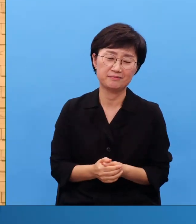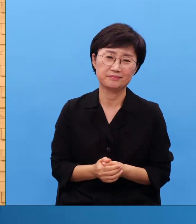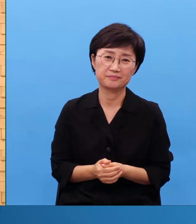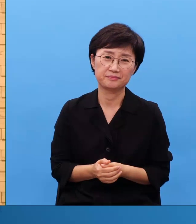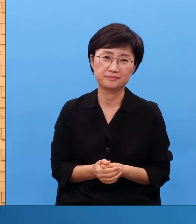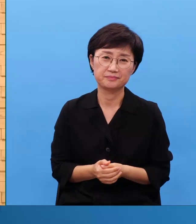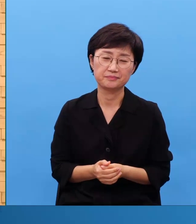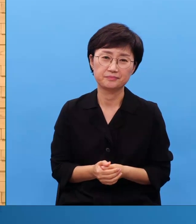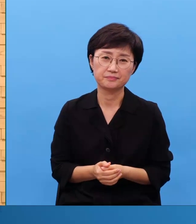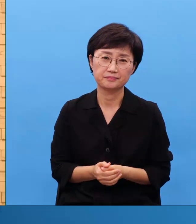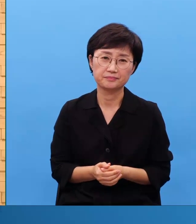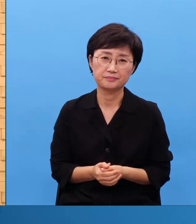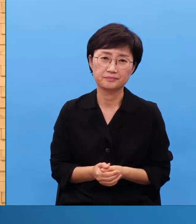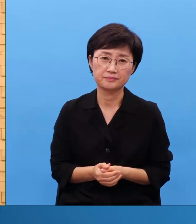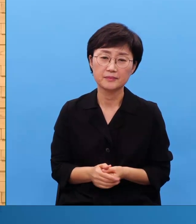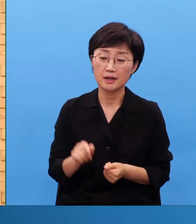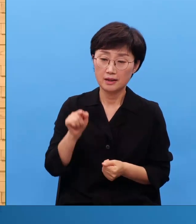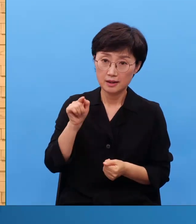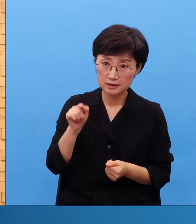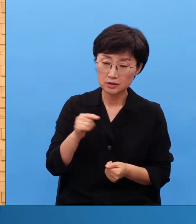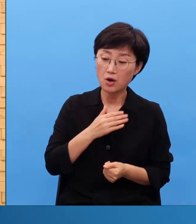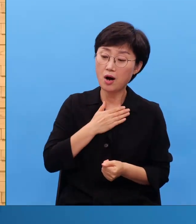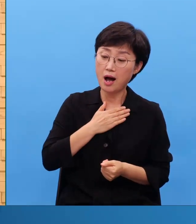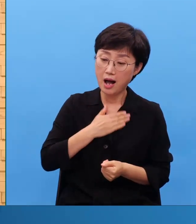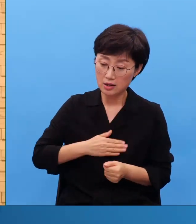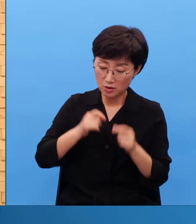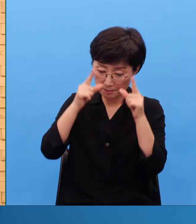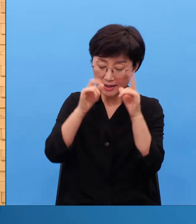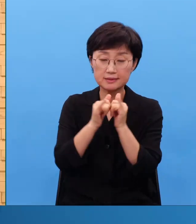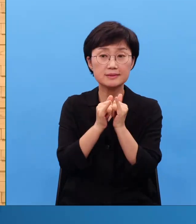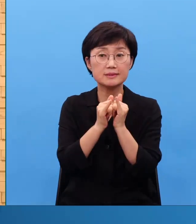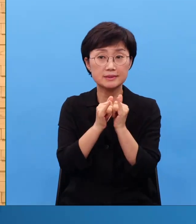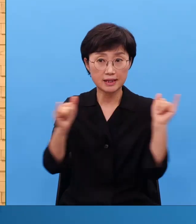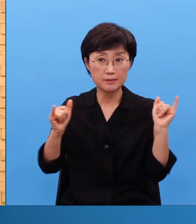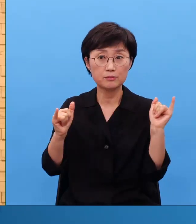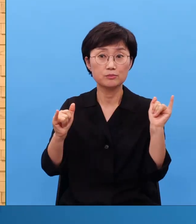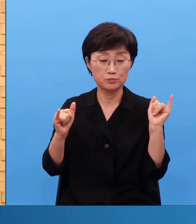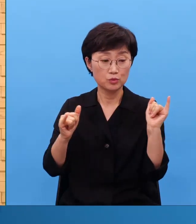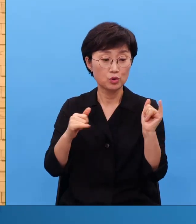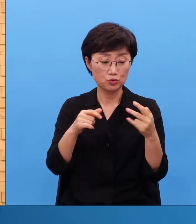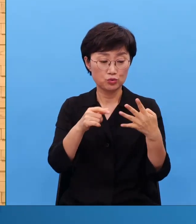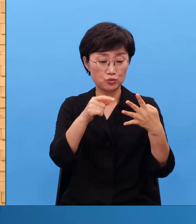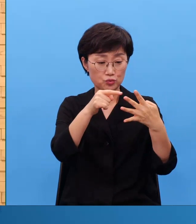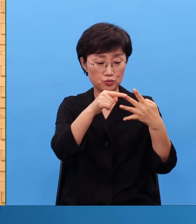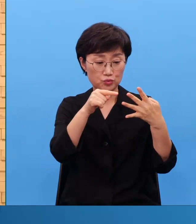그래서 이 사실을 보고 깨달은 두 사람이 여호수아 갈렙이었어요. And the 2 people who